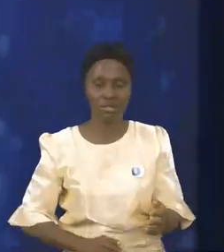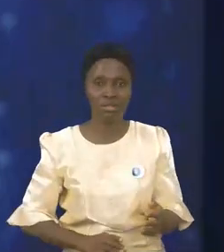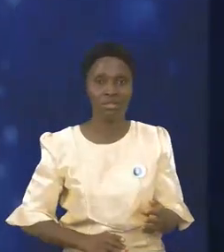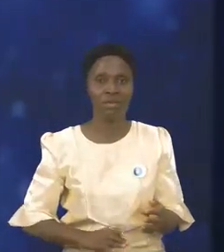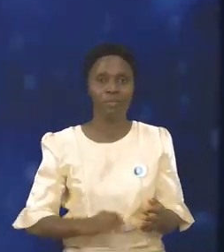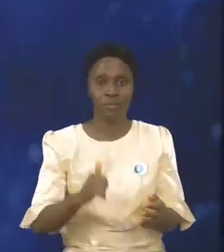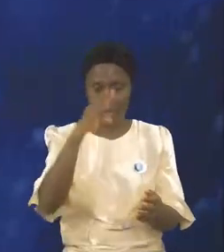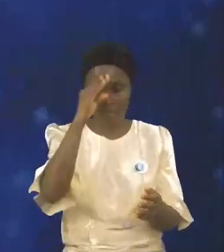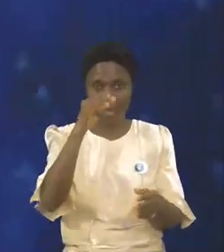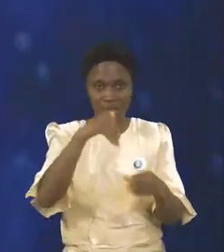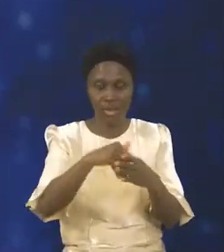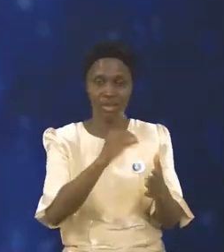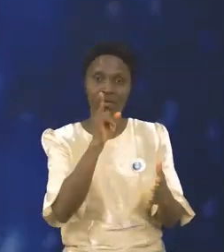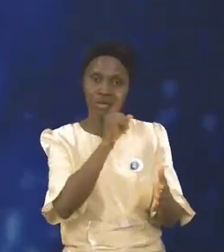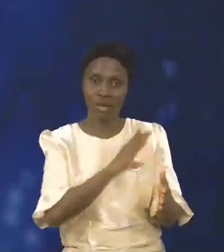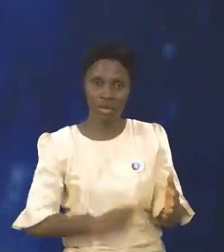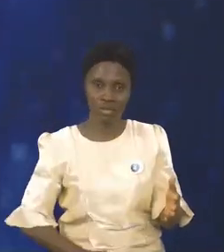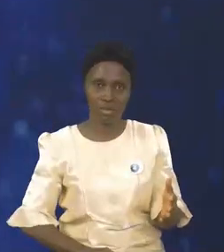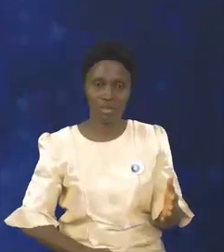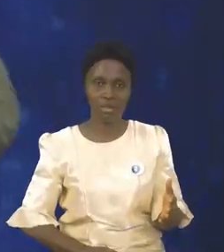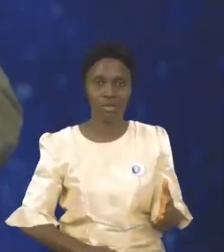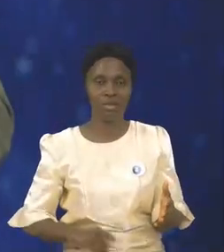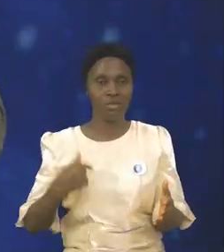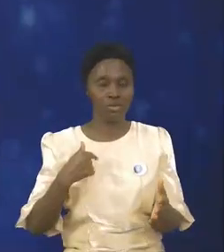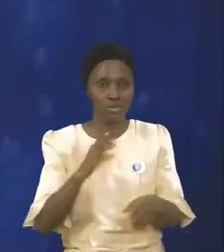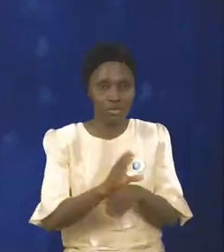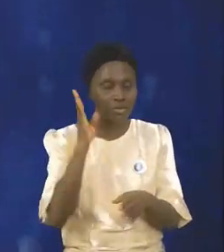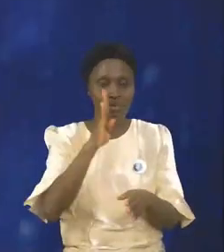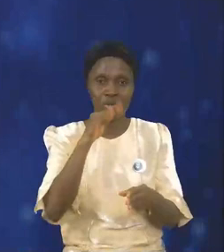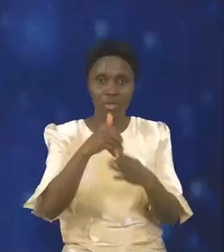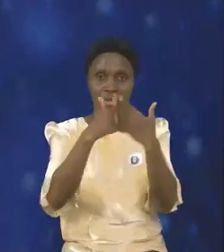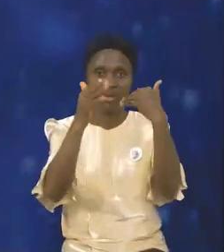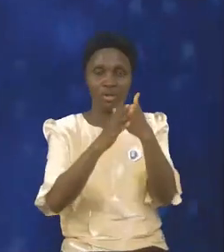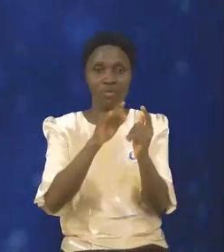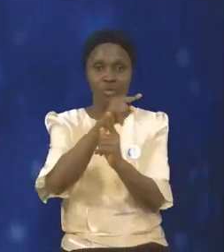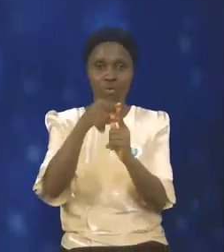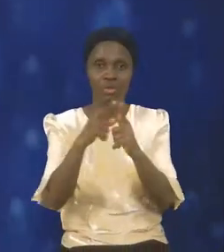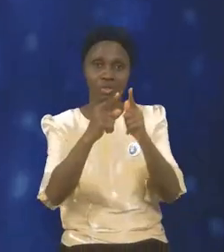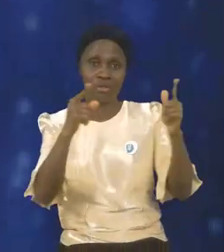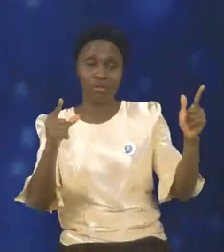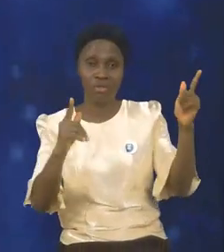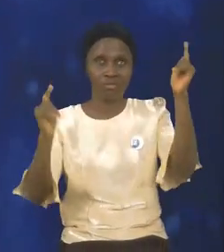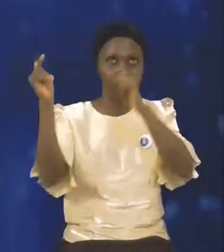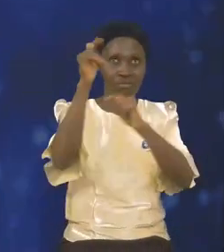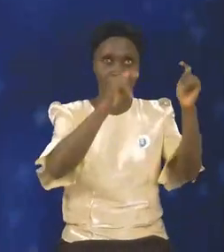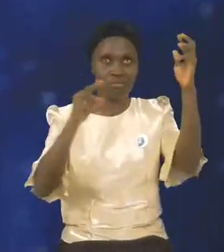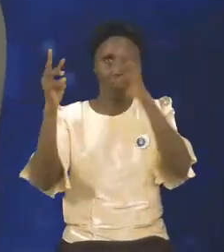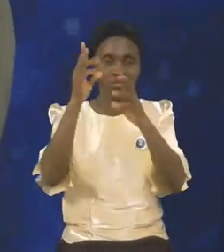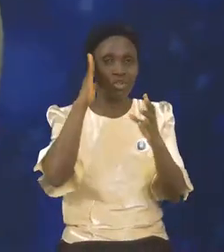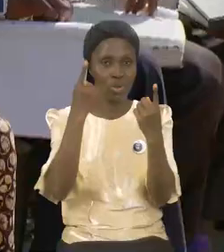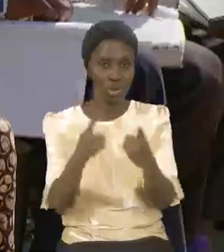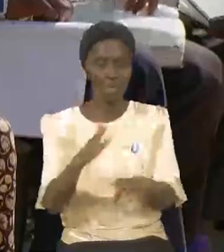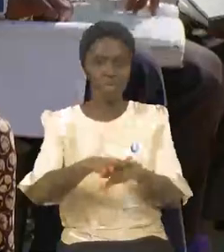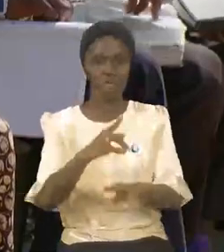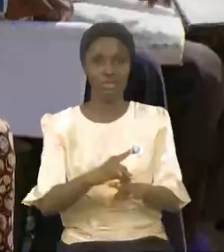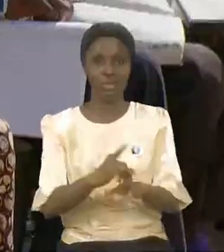de cet animal brutal, cruel, terrible, un animal homme, l'antéchrist sur terre. En nous serons